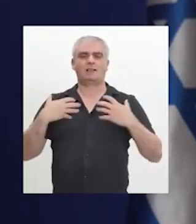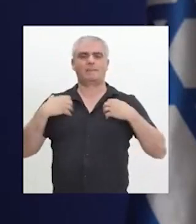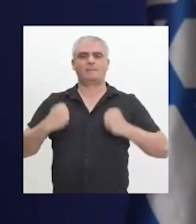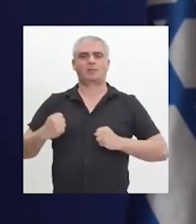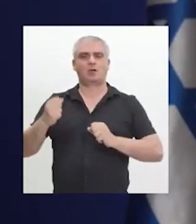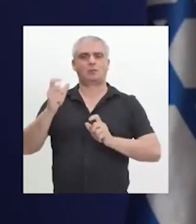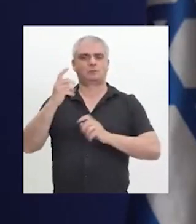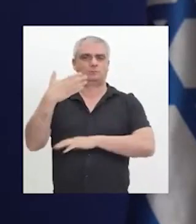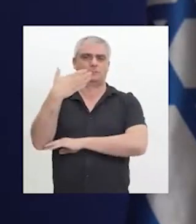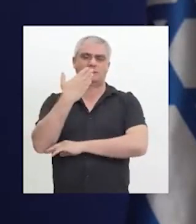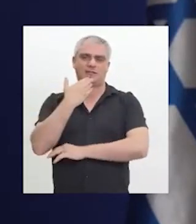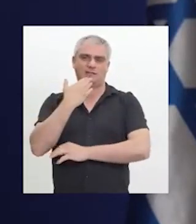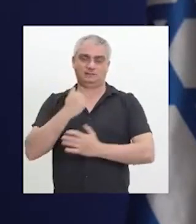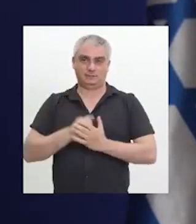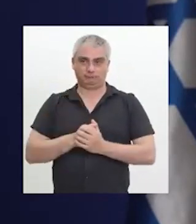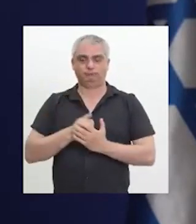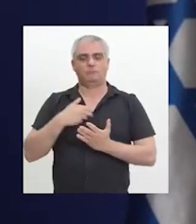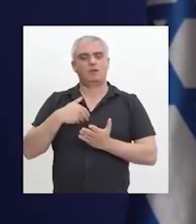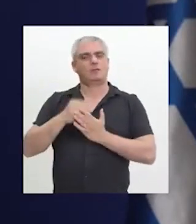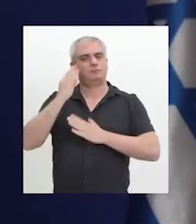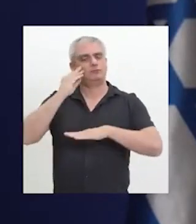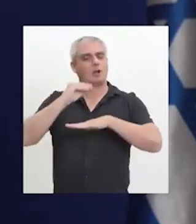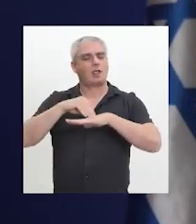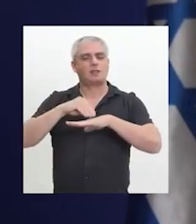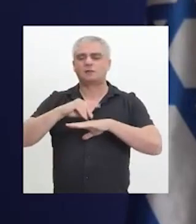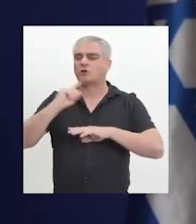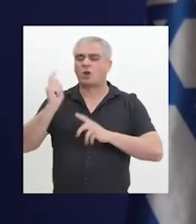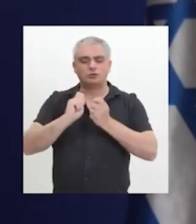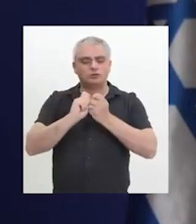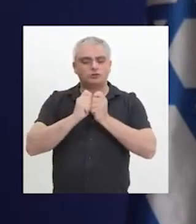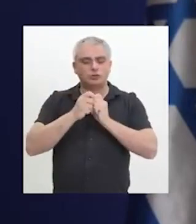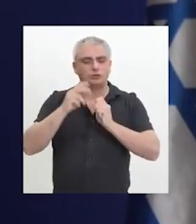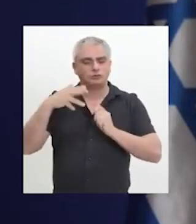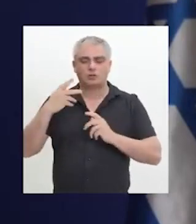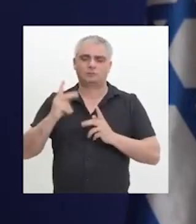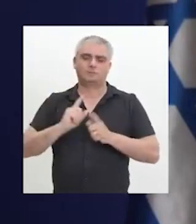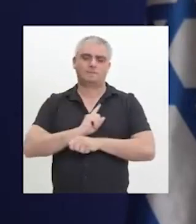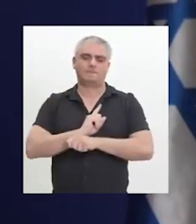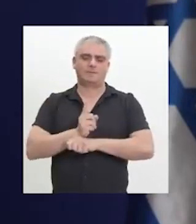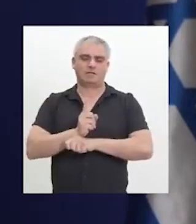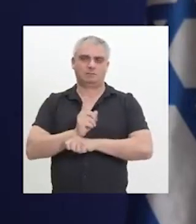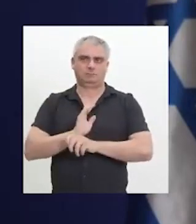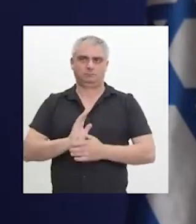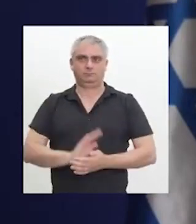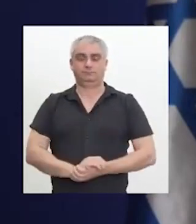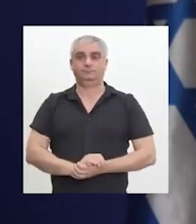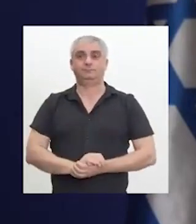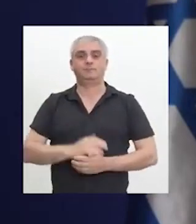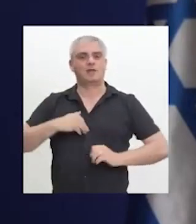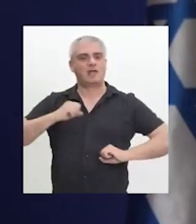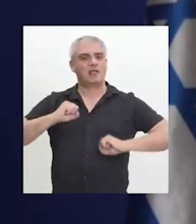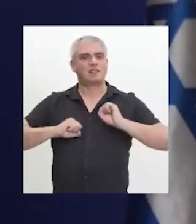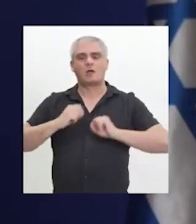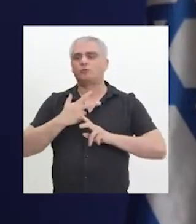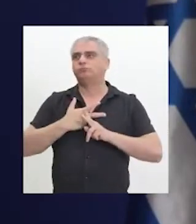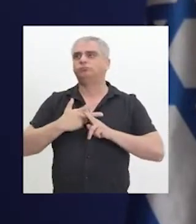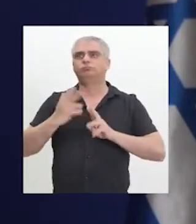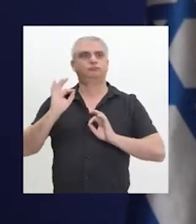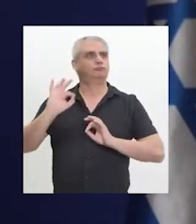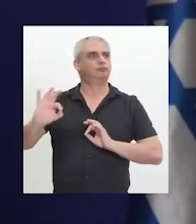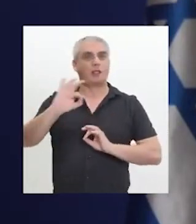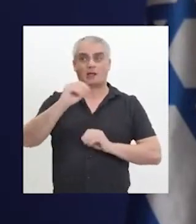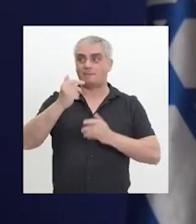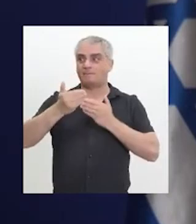מדינת ישראל נמשיך להתקן בכל שינוי שיהיה באופן מיידי ההתנהלות המופתית שלכם